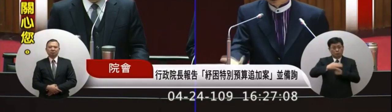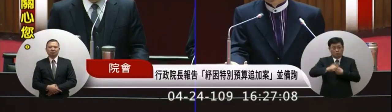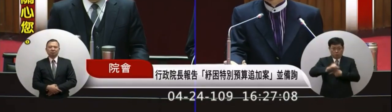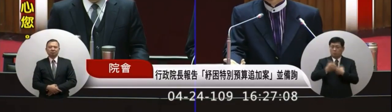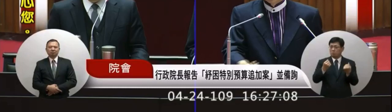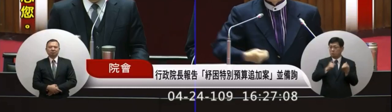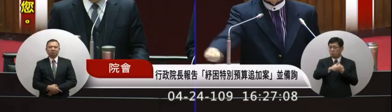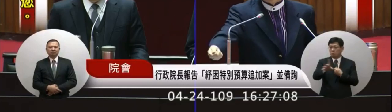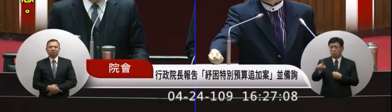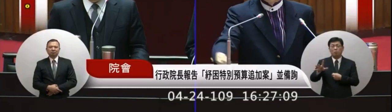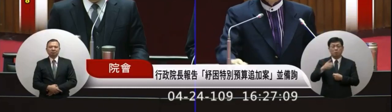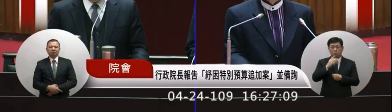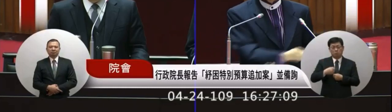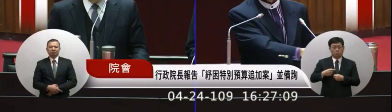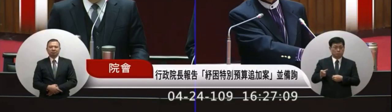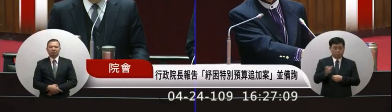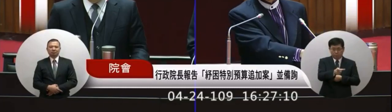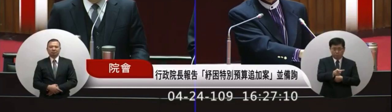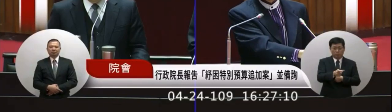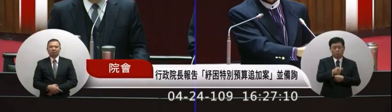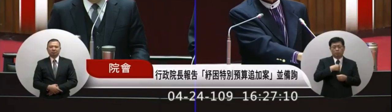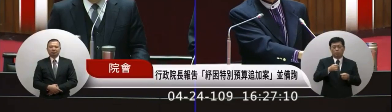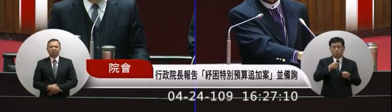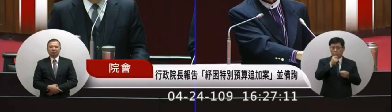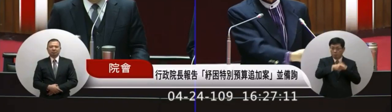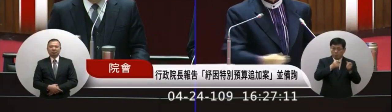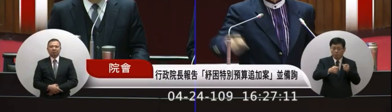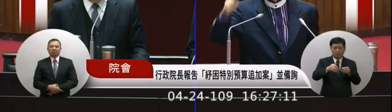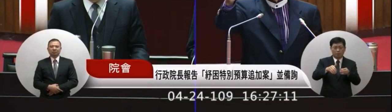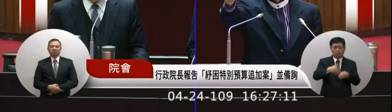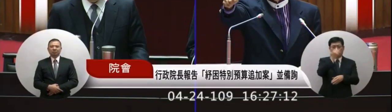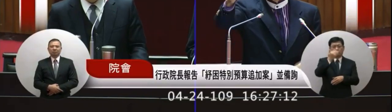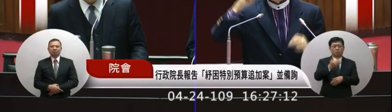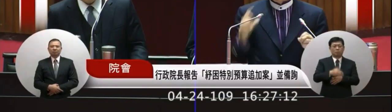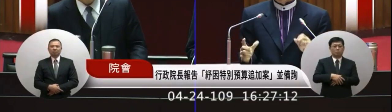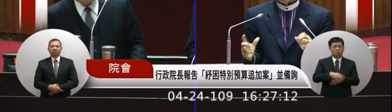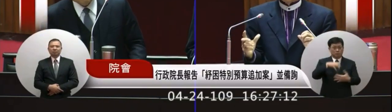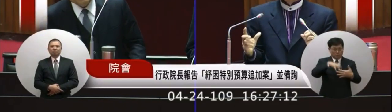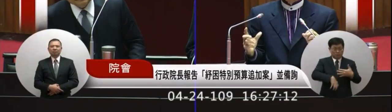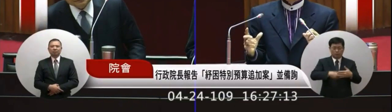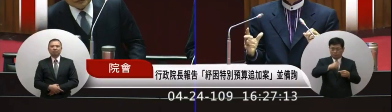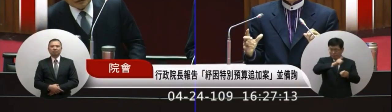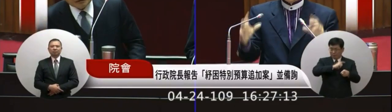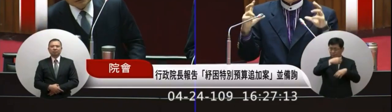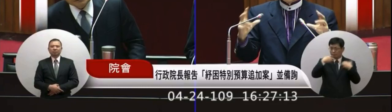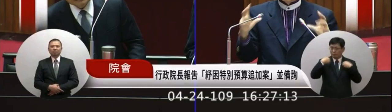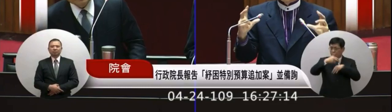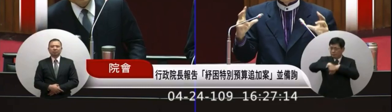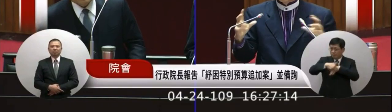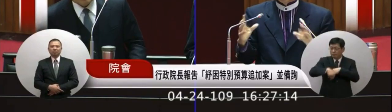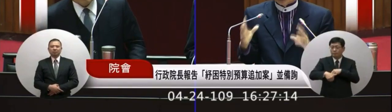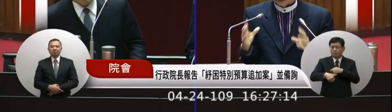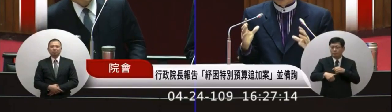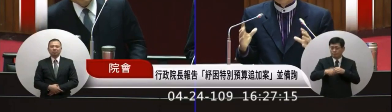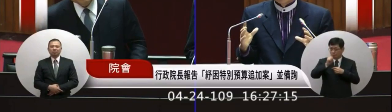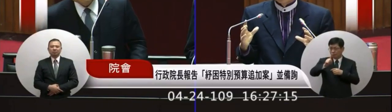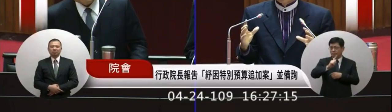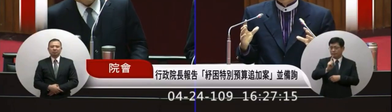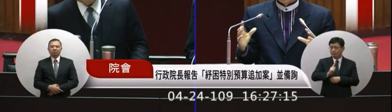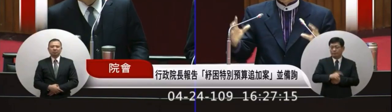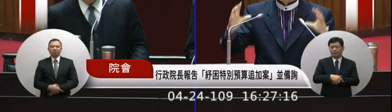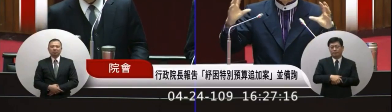卡打个任务，推出来去消费，消费，你们只要设计。你们要设计一个